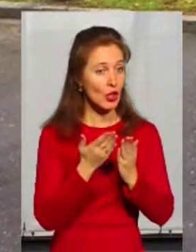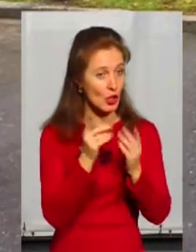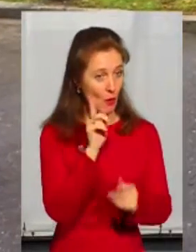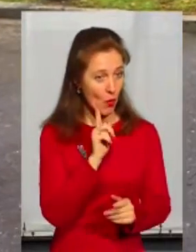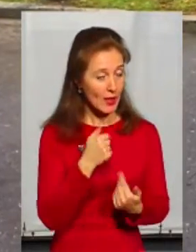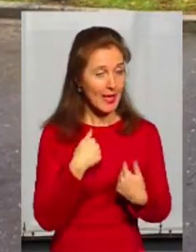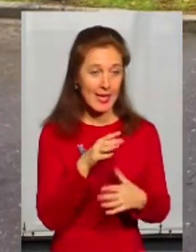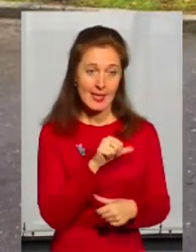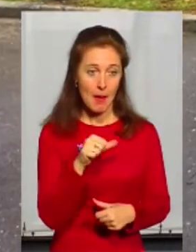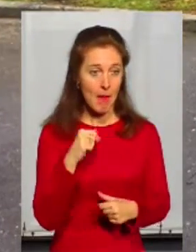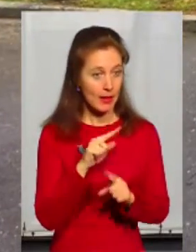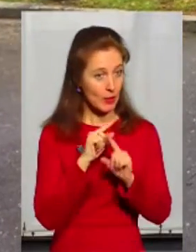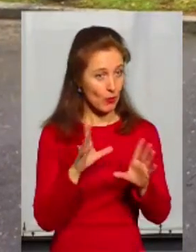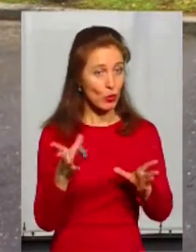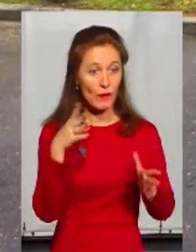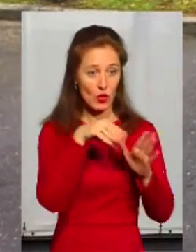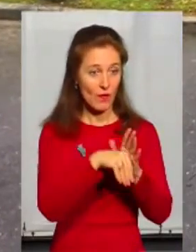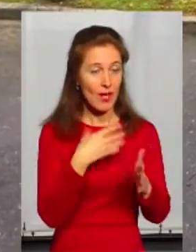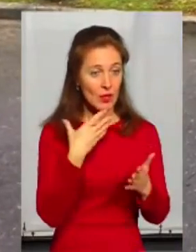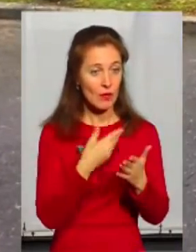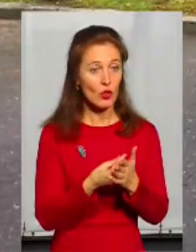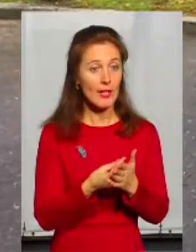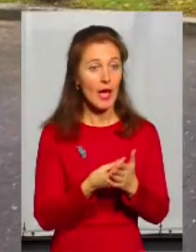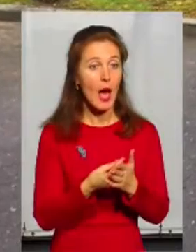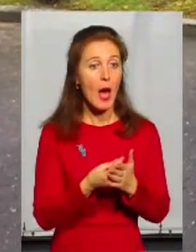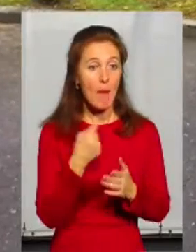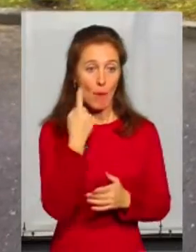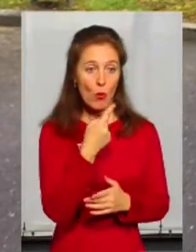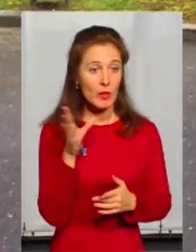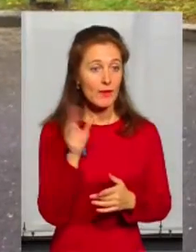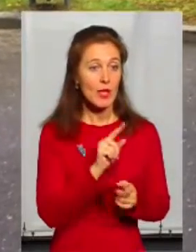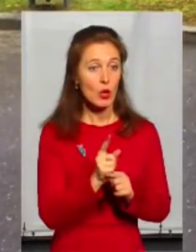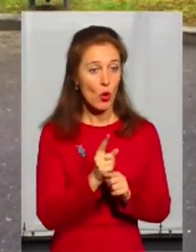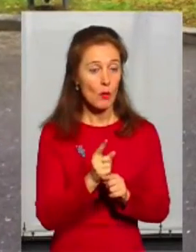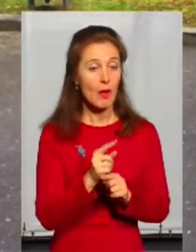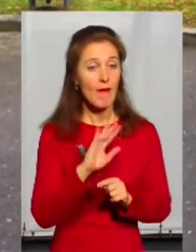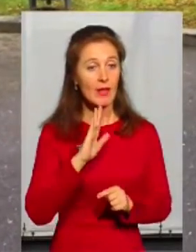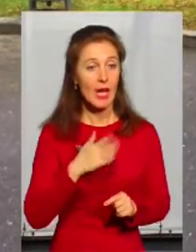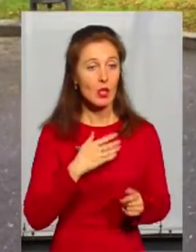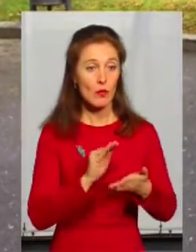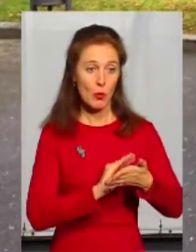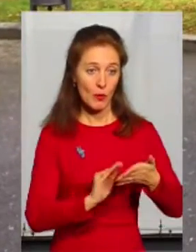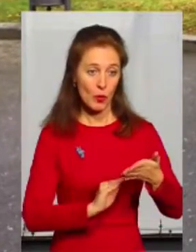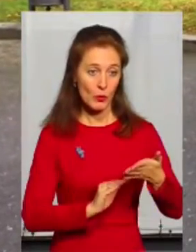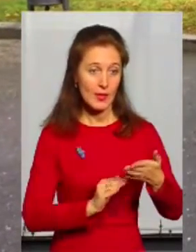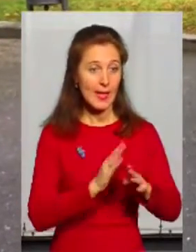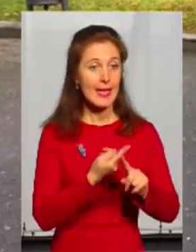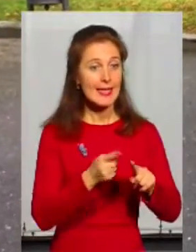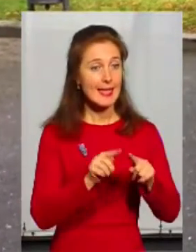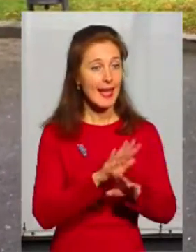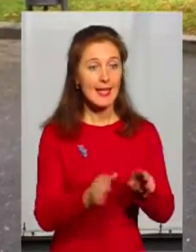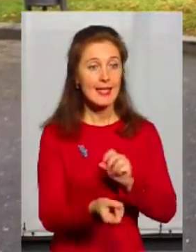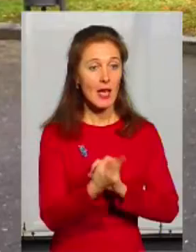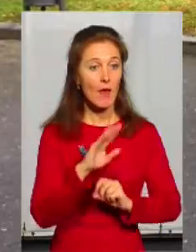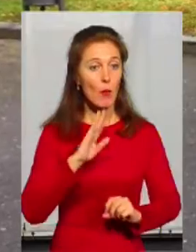не буду вживати в своєму мовленні всі ті норми, які зараз є нові в нашому правописі, доти це не з'явиться в